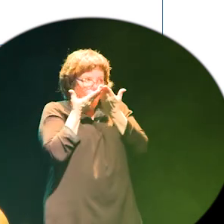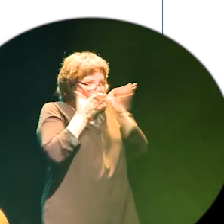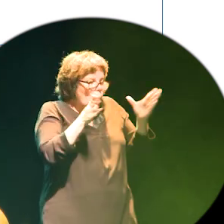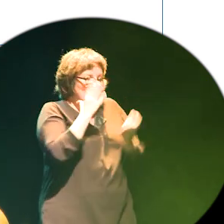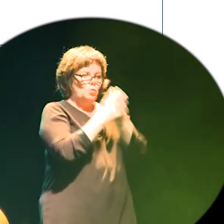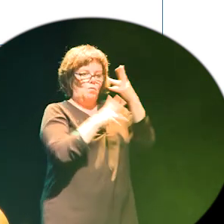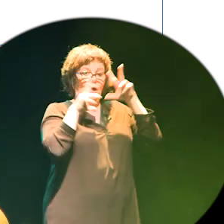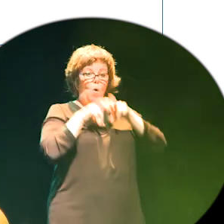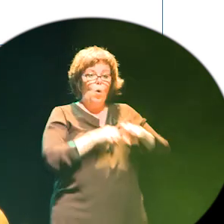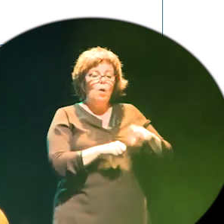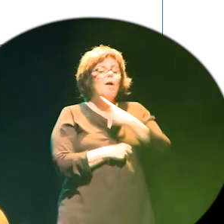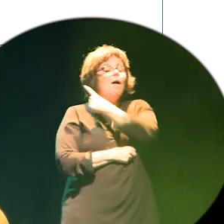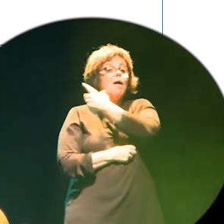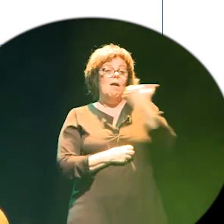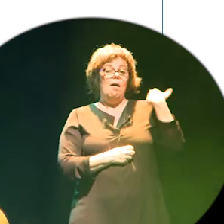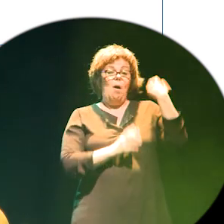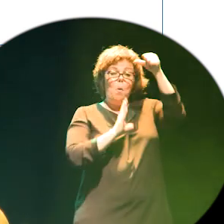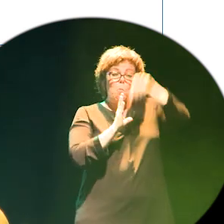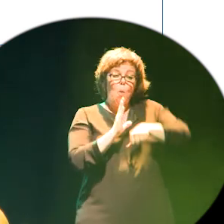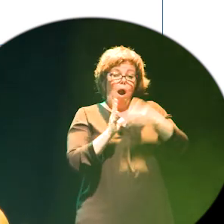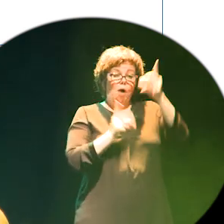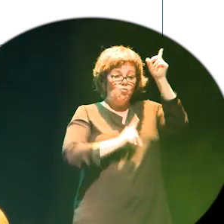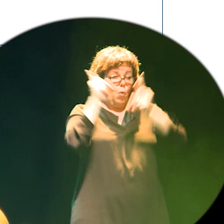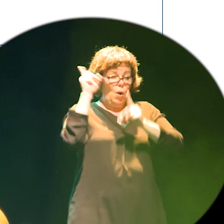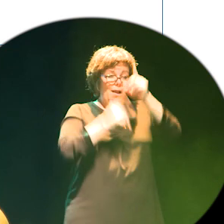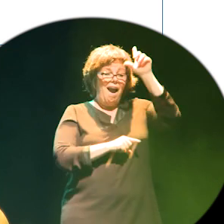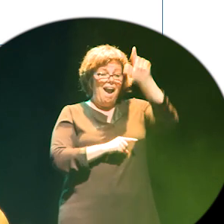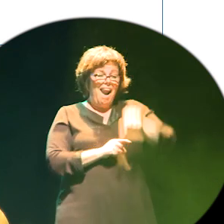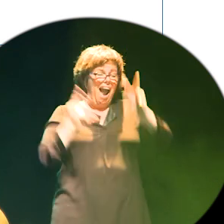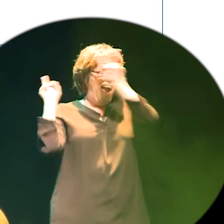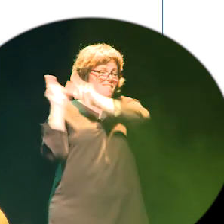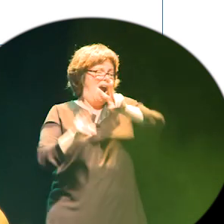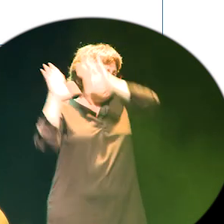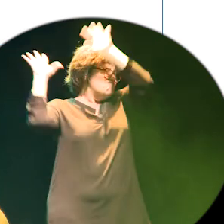mois de juillet un coup de vent qui a déclenché une chute de température.